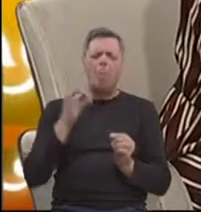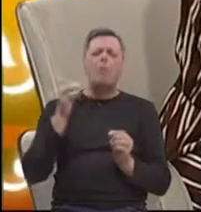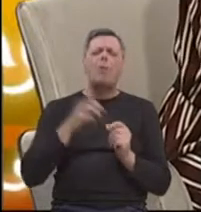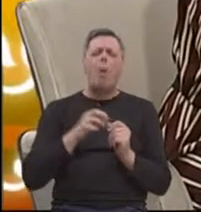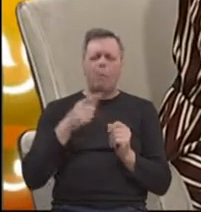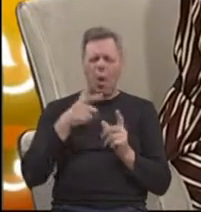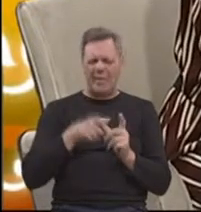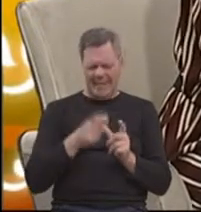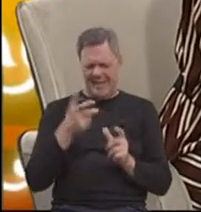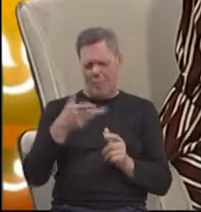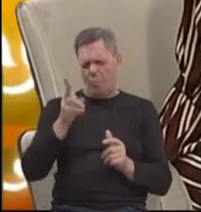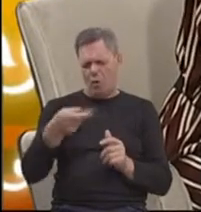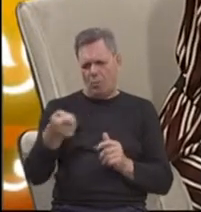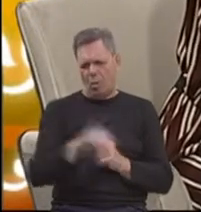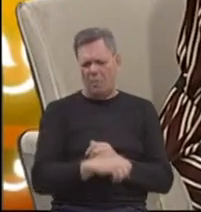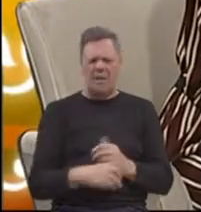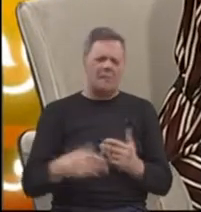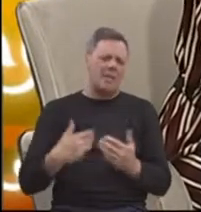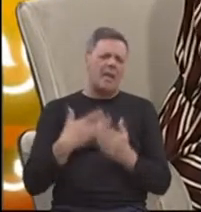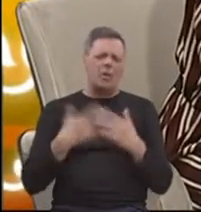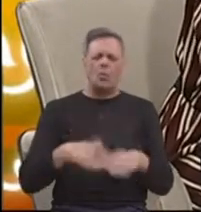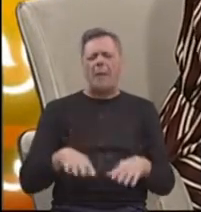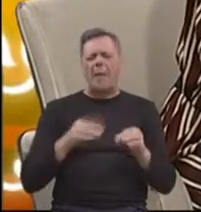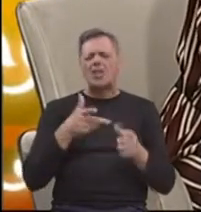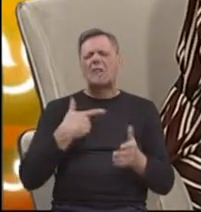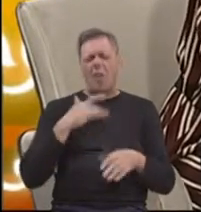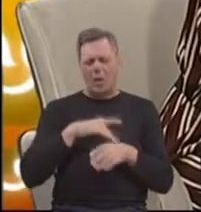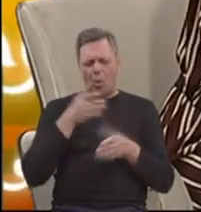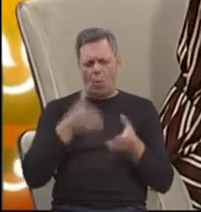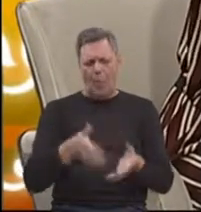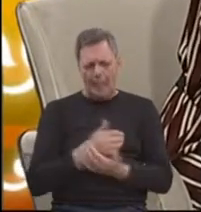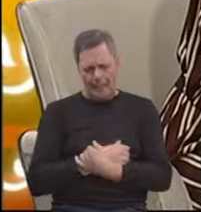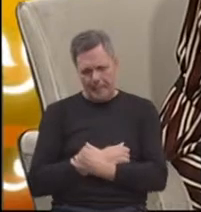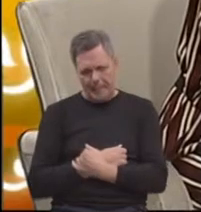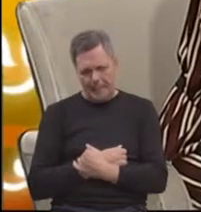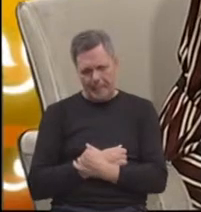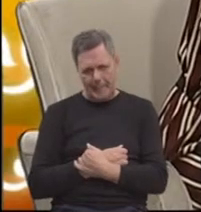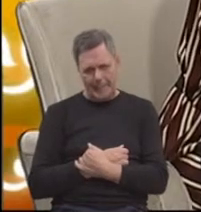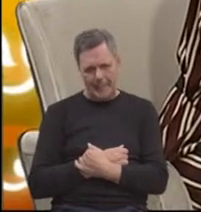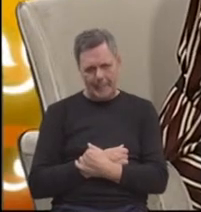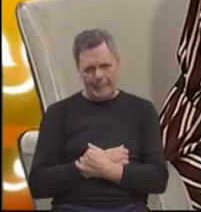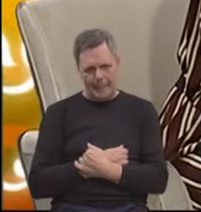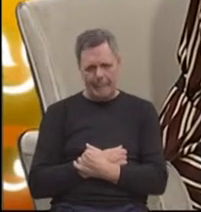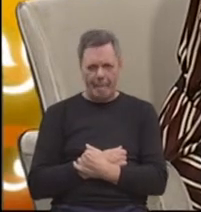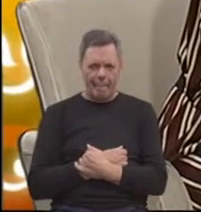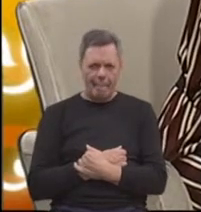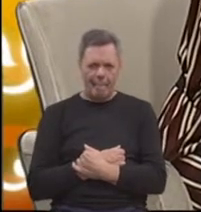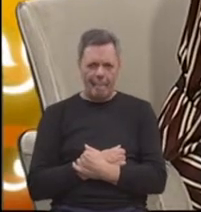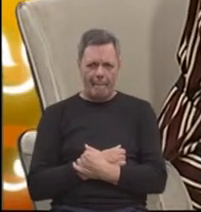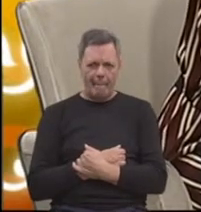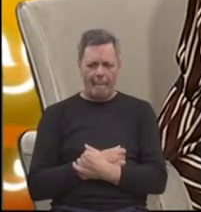dostupni na tržištu i stvarno industrija je našla svoje mjesto u tome. Ne znam ili Carmen ima što za dodat. Pa